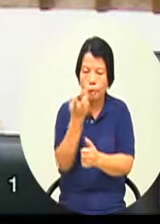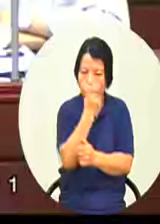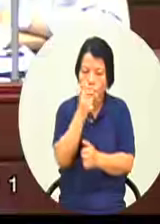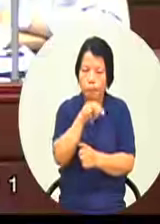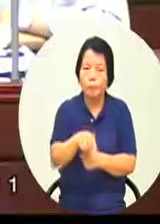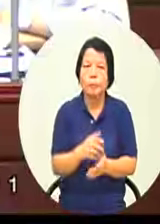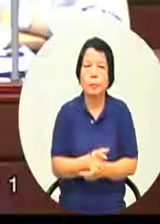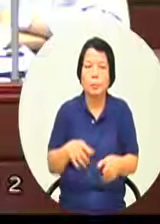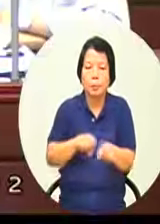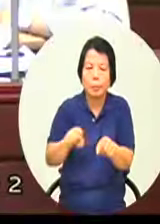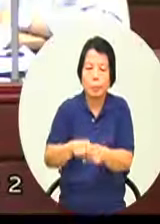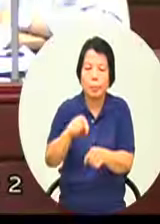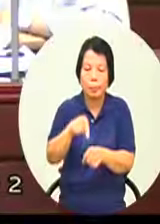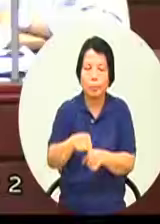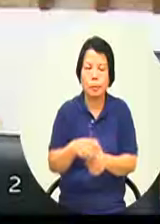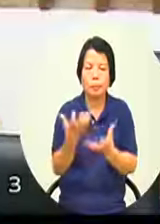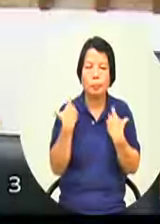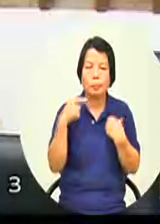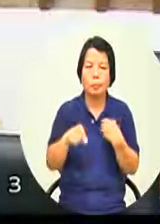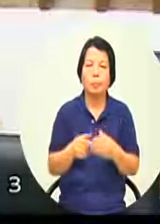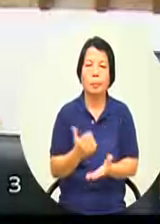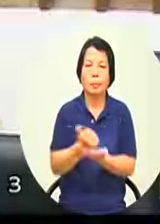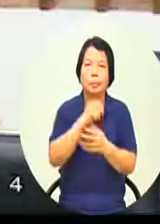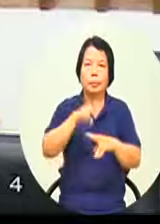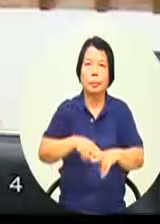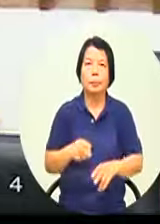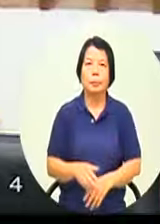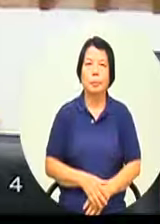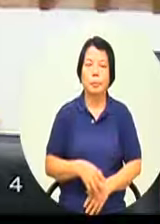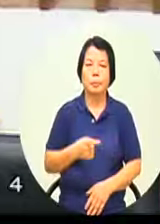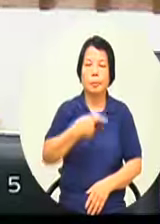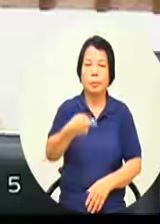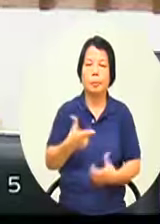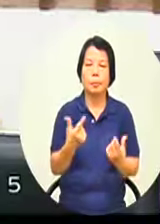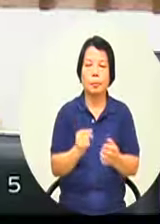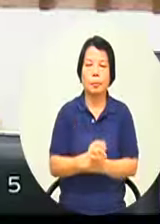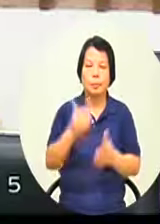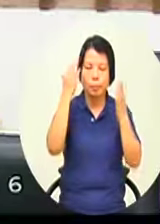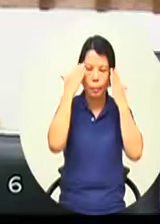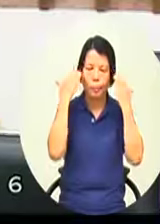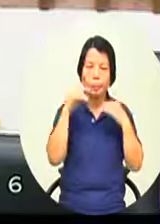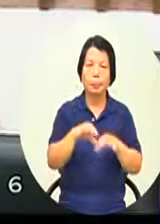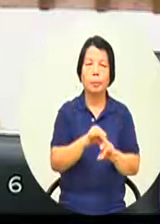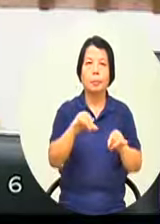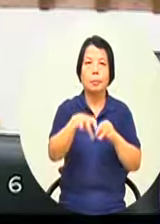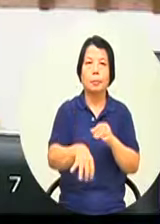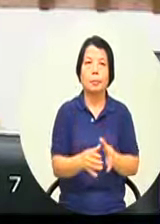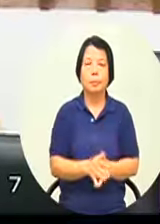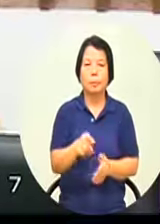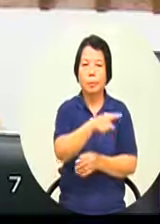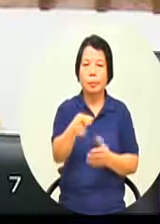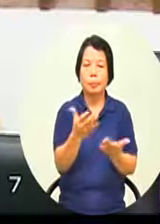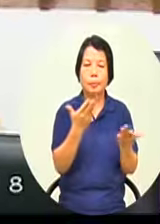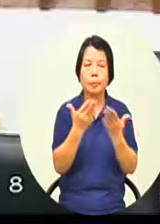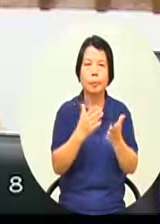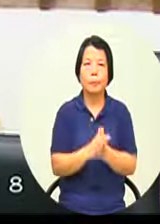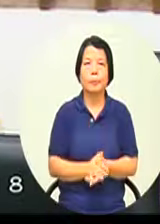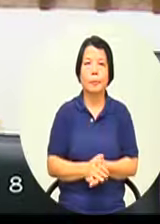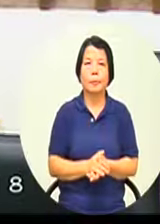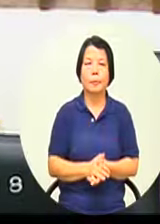管线单位。 好，谢谢局长。局长你请坐。那其实同样在南子地区有，也有大家非常熟悉重要的